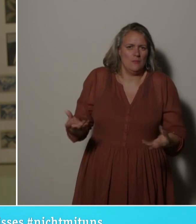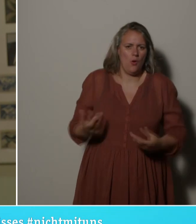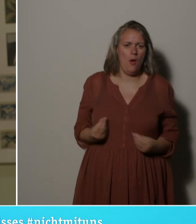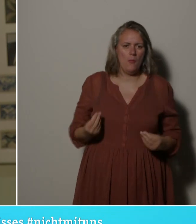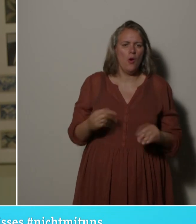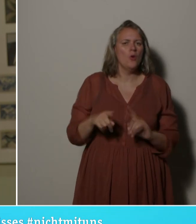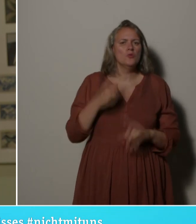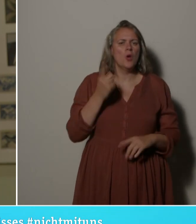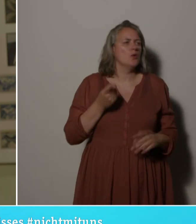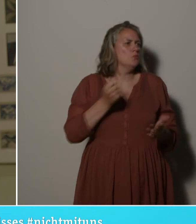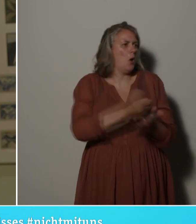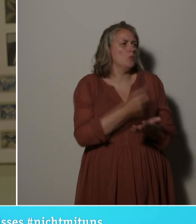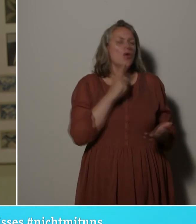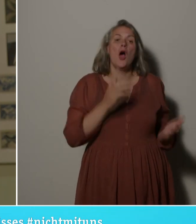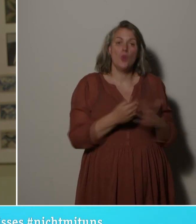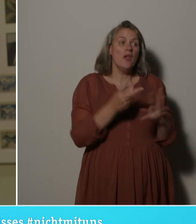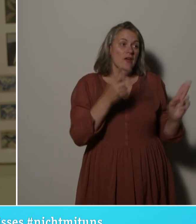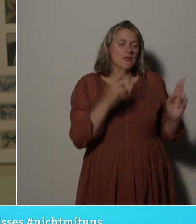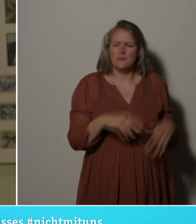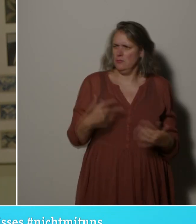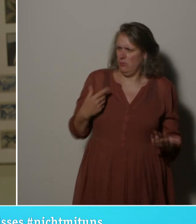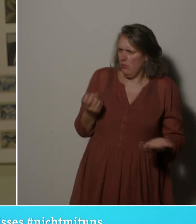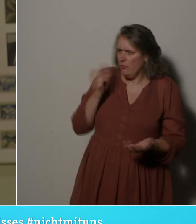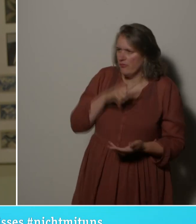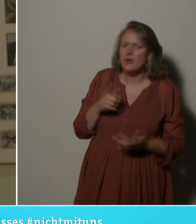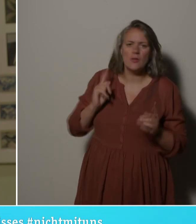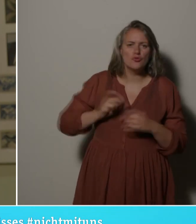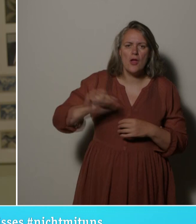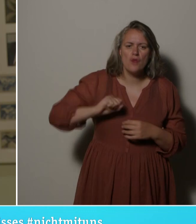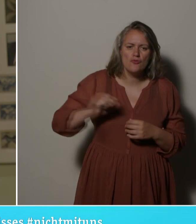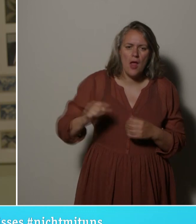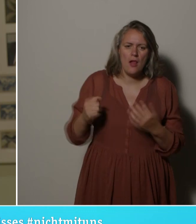dass es eine neue Frist gibt, von der niemand weiß. Dann muss es plötzlich ganz schnell gehen,